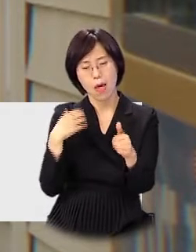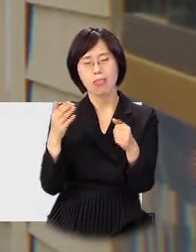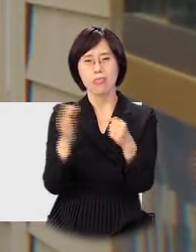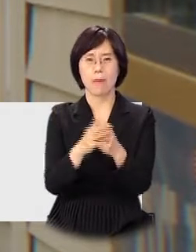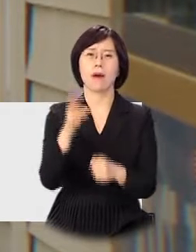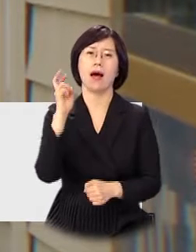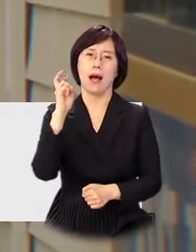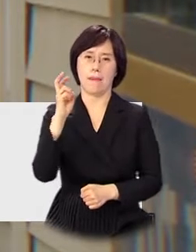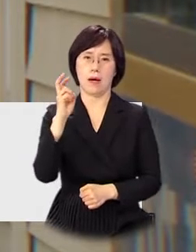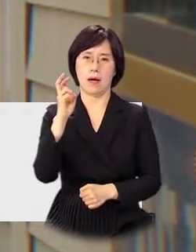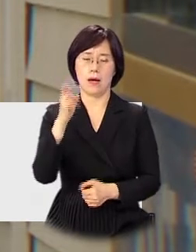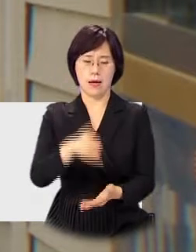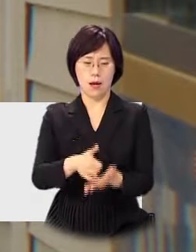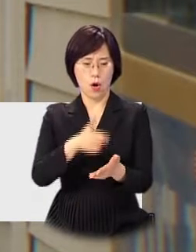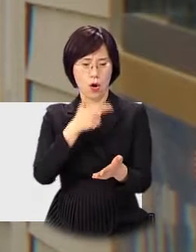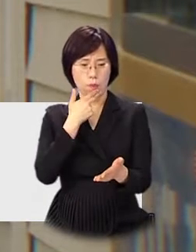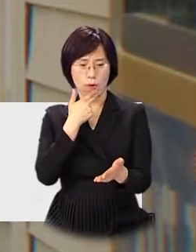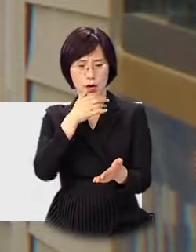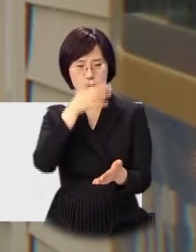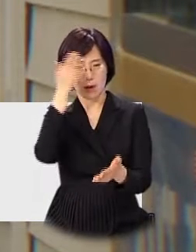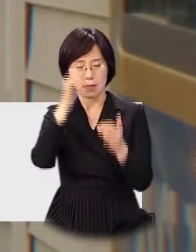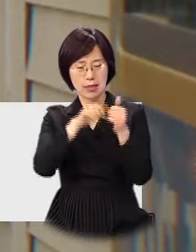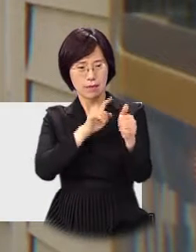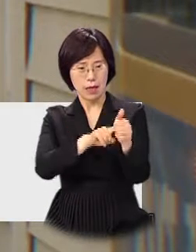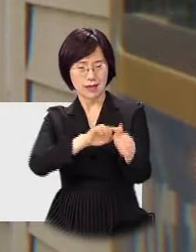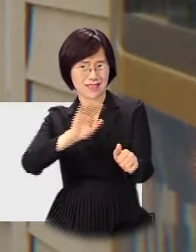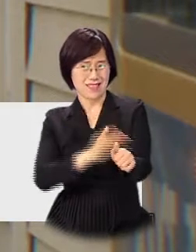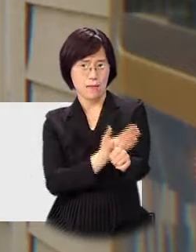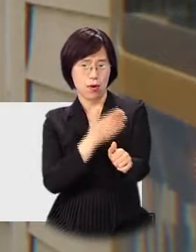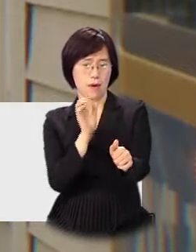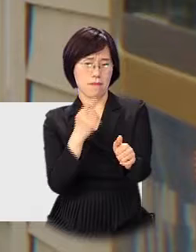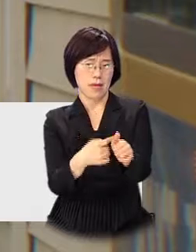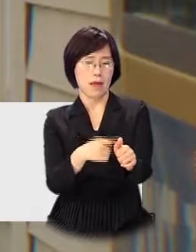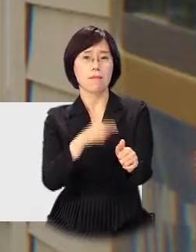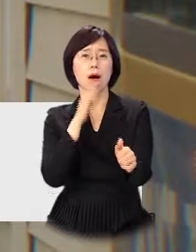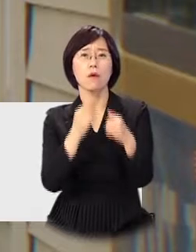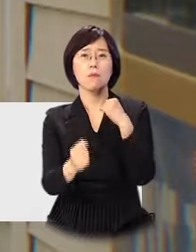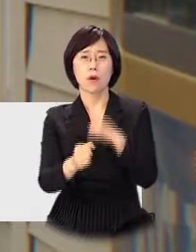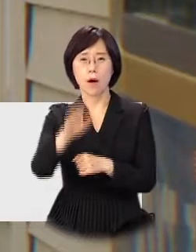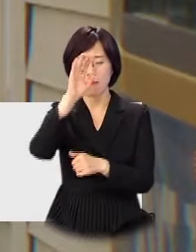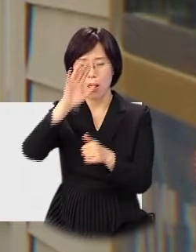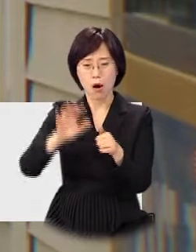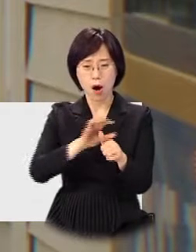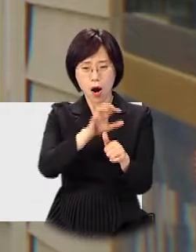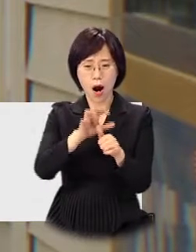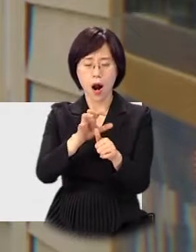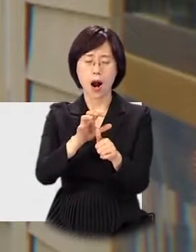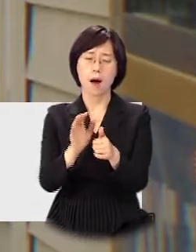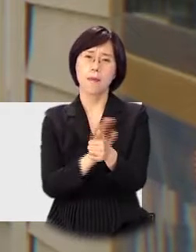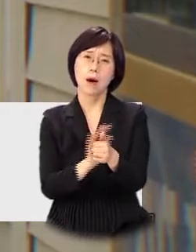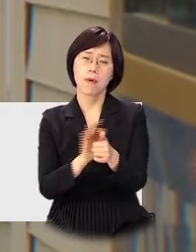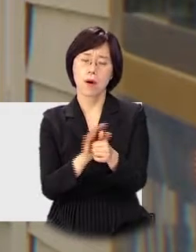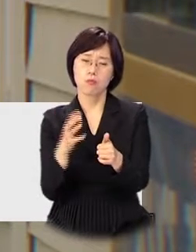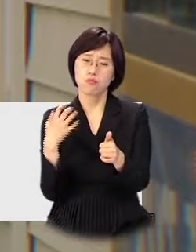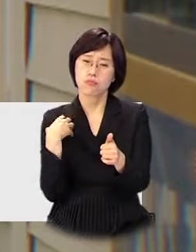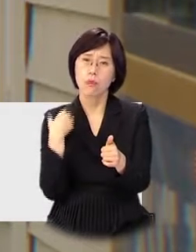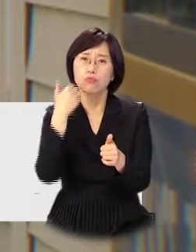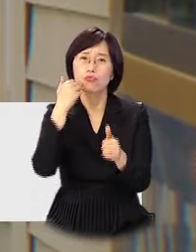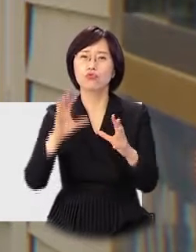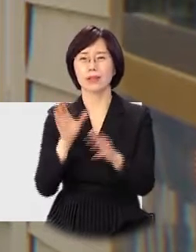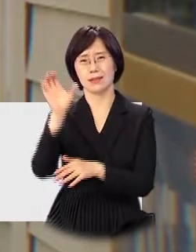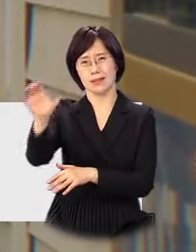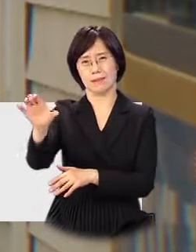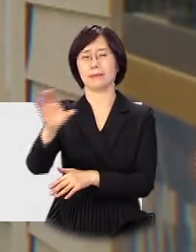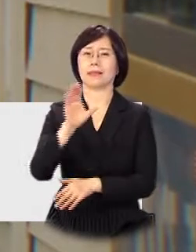판단했습니다. 반인륜적인 청년의 행동은 비난받아야 하지만 간병과 돌봄에 대한 국가의 역할이 필요하다는 지적입니다. 이종훈